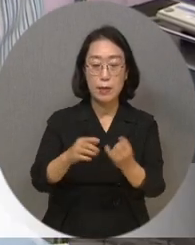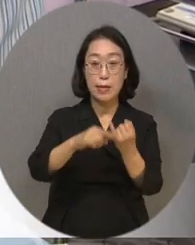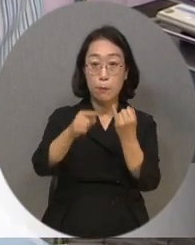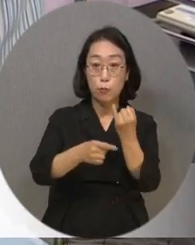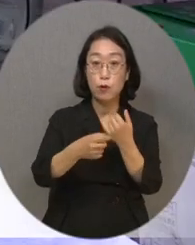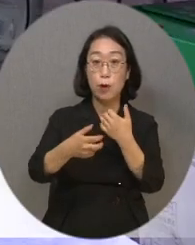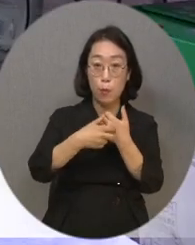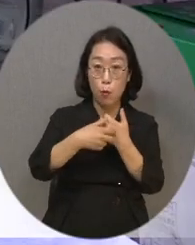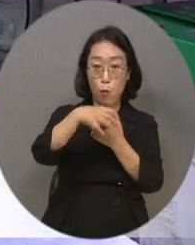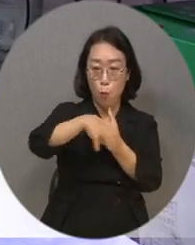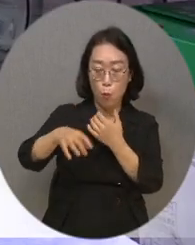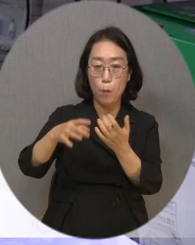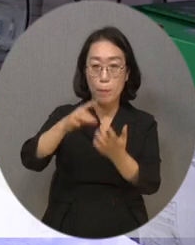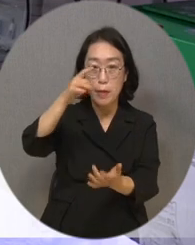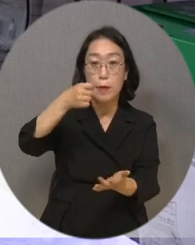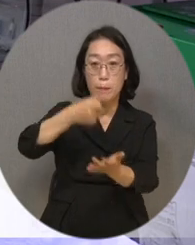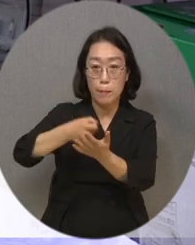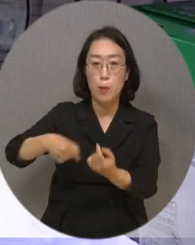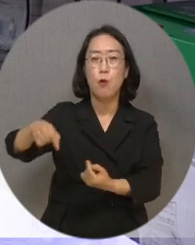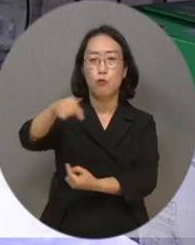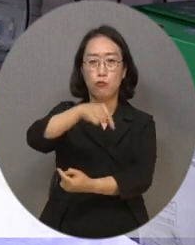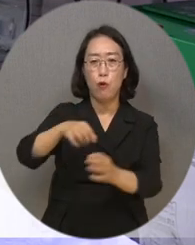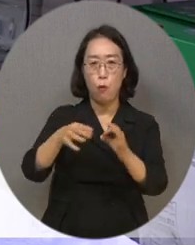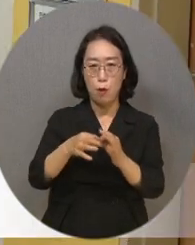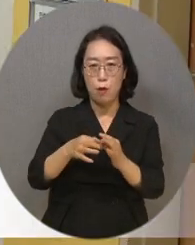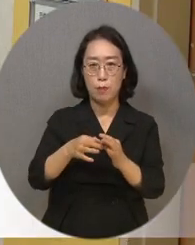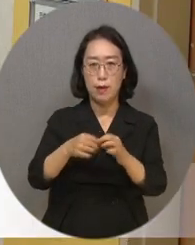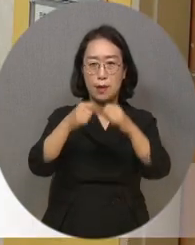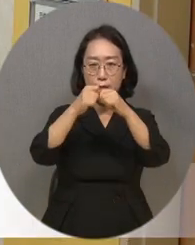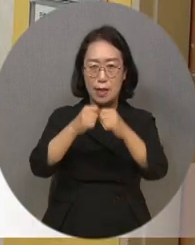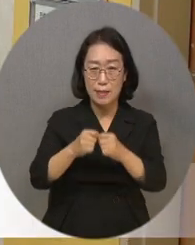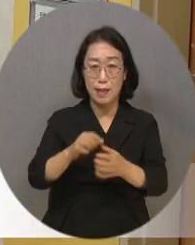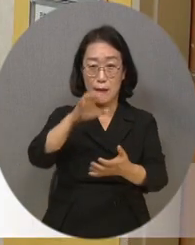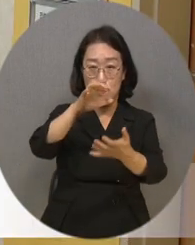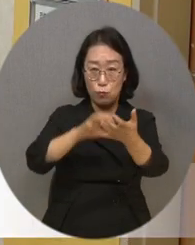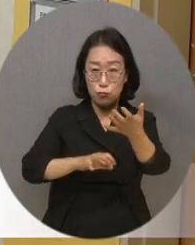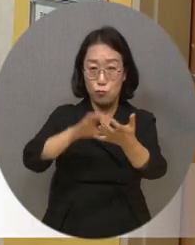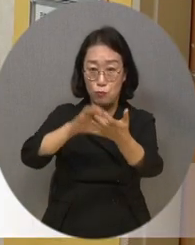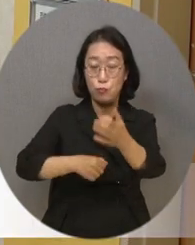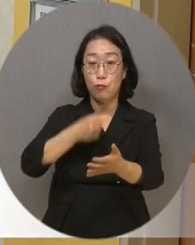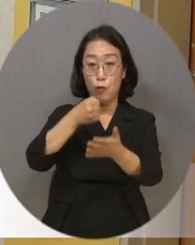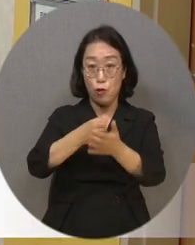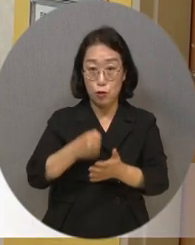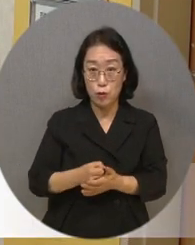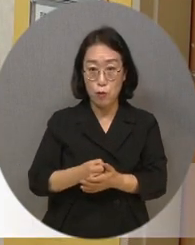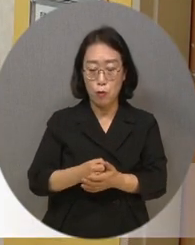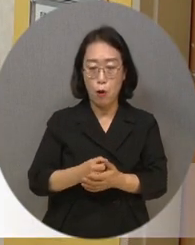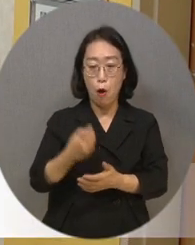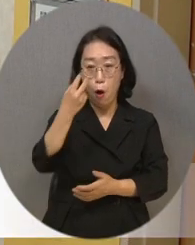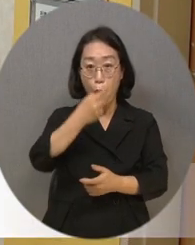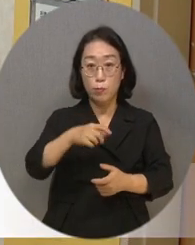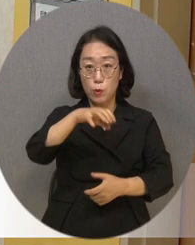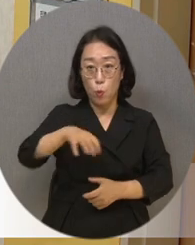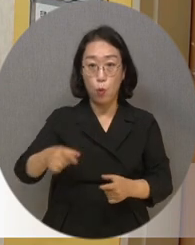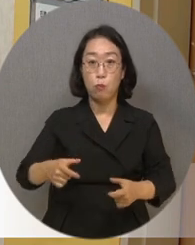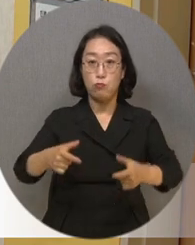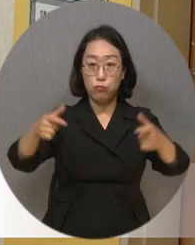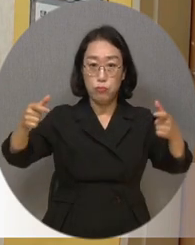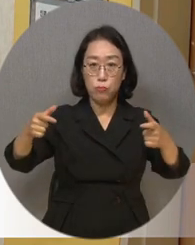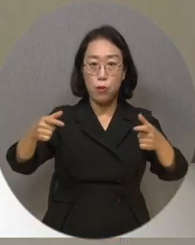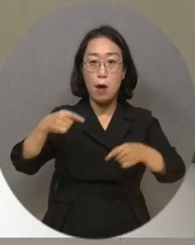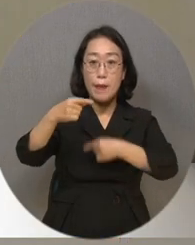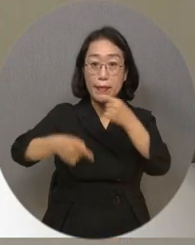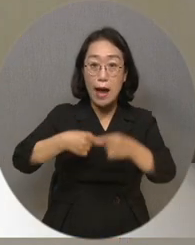산부인과 의료기관 지정, 운영에 필요한 사항을 정하고 장애인 건강검진기관 확대, 장애인 탈의실 기준을